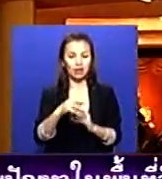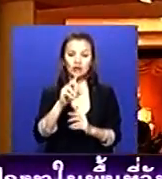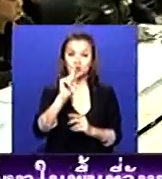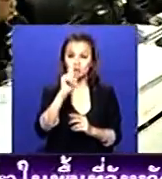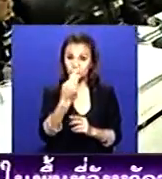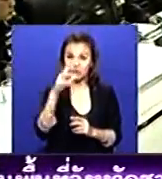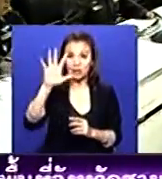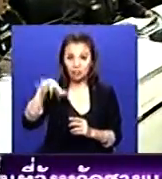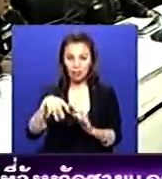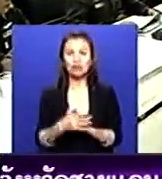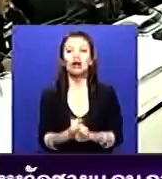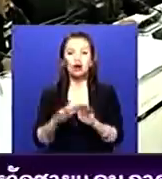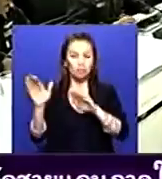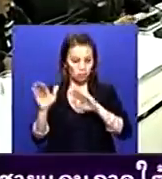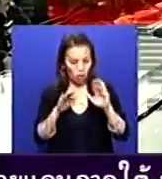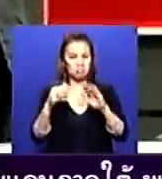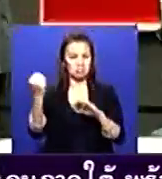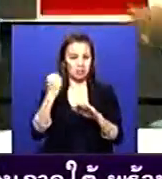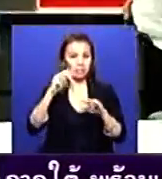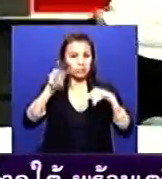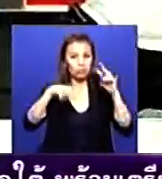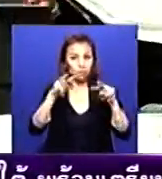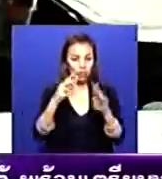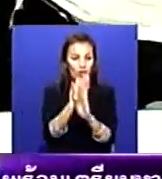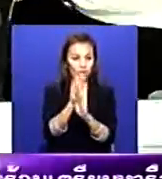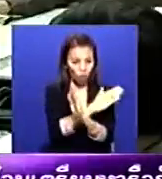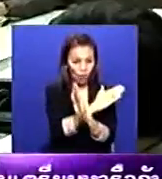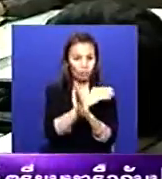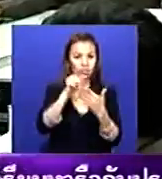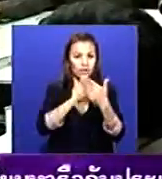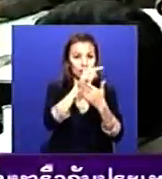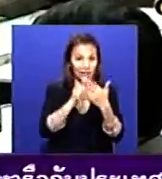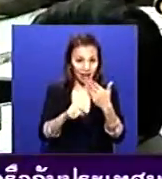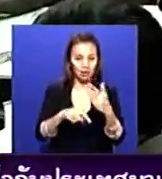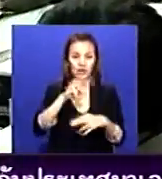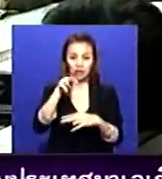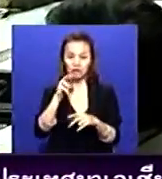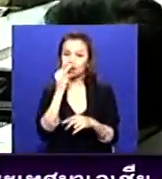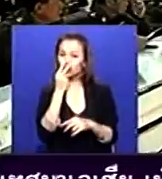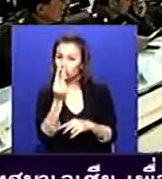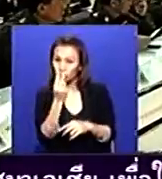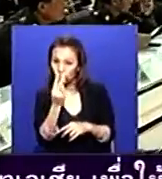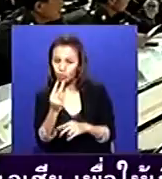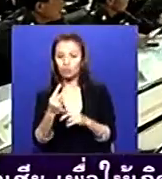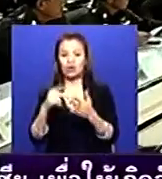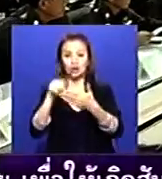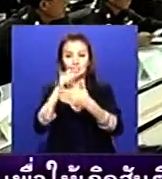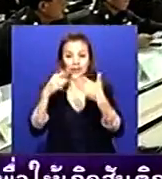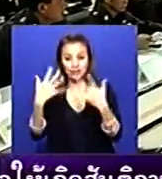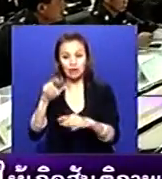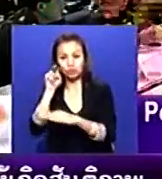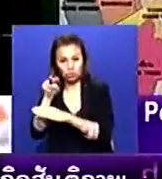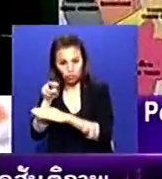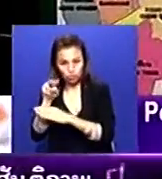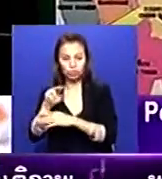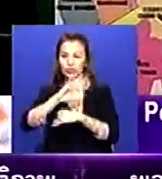ให้เข้มข้นในการปฏิบัติทั้งช่วงก่อนเลือกตั้งช่วงเลือกตั้งและหลังเลือกตั้ง พร้อมกำชับให้เจ้าหน้าที่ทุกนายปฏิบั